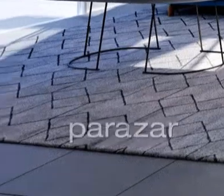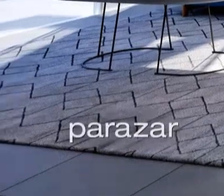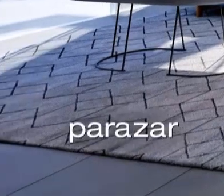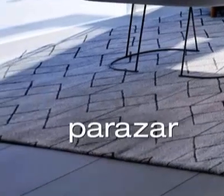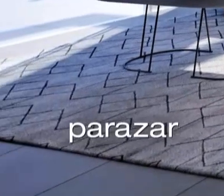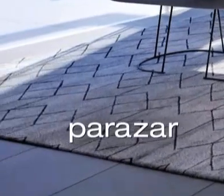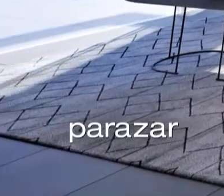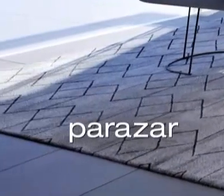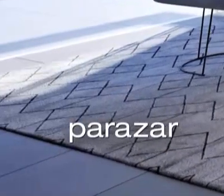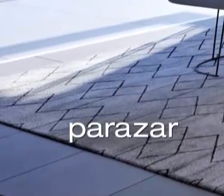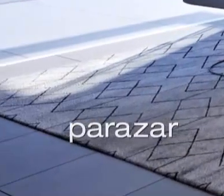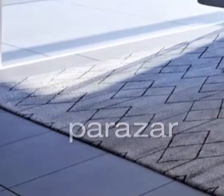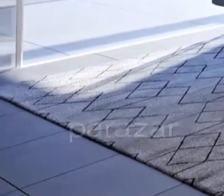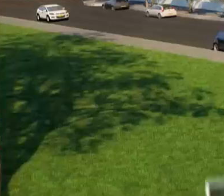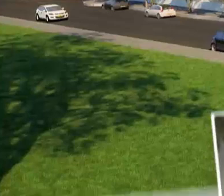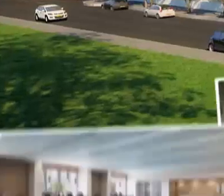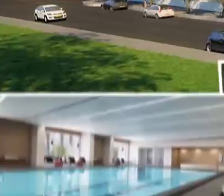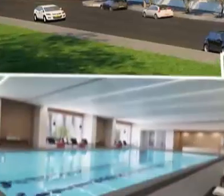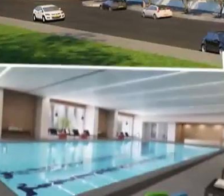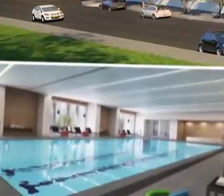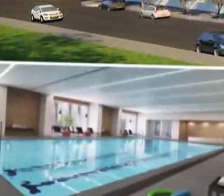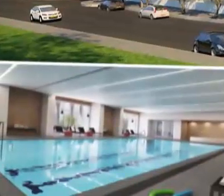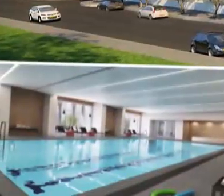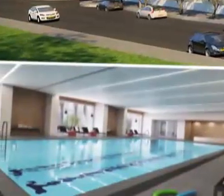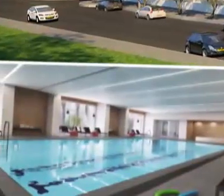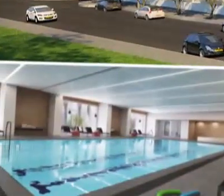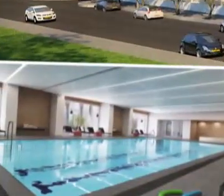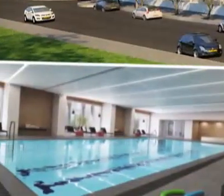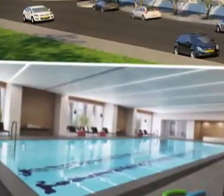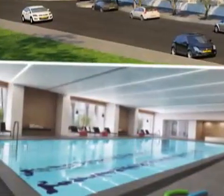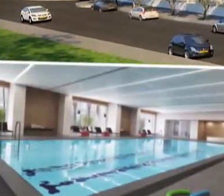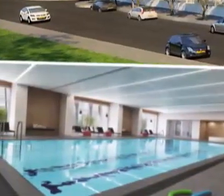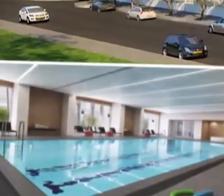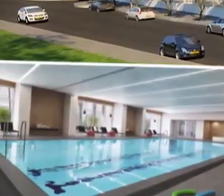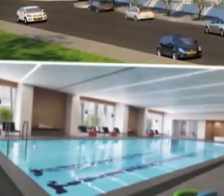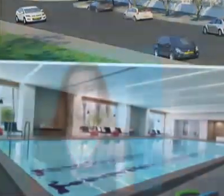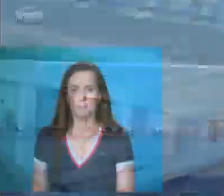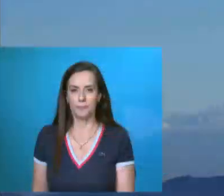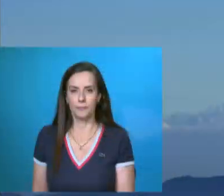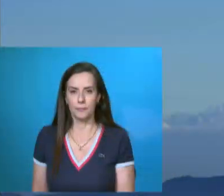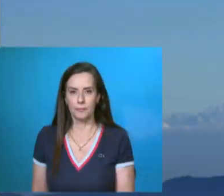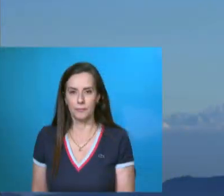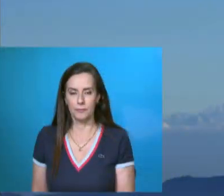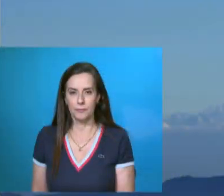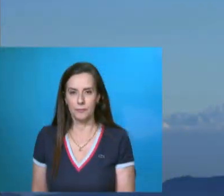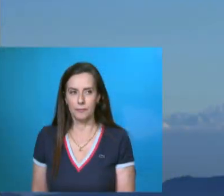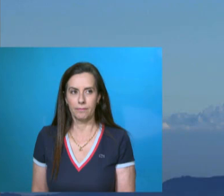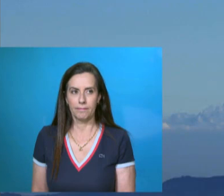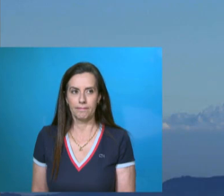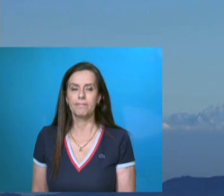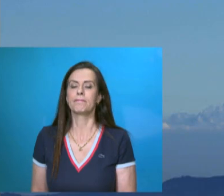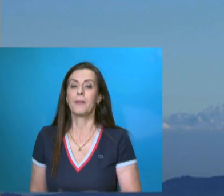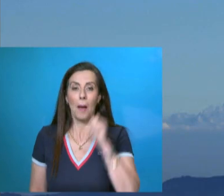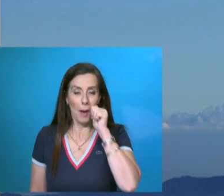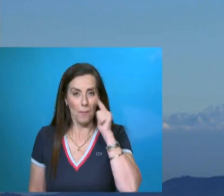אלקטריק. בית בלב, בית דיור מוגן מפואר בפתח תקווה. הבית שלך. מחר ומחרתיים בלי